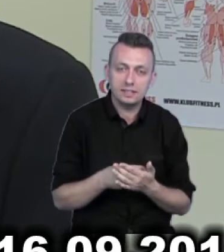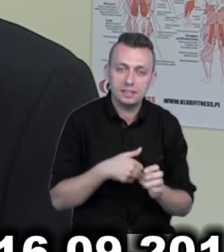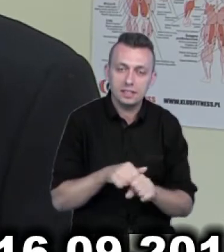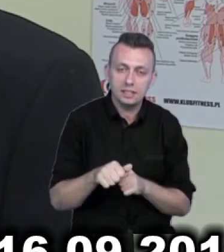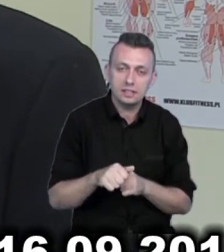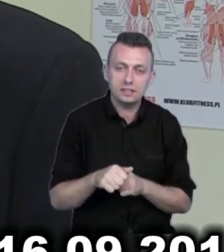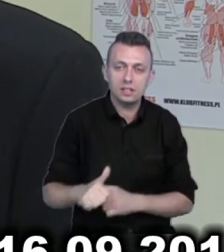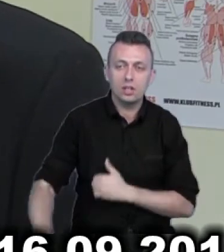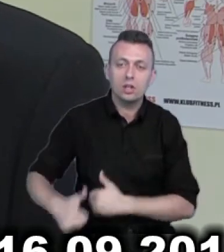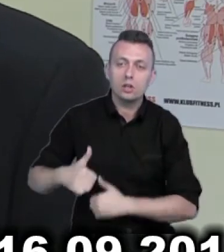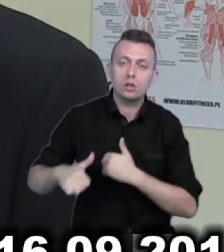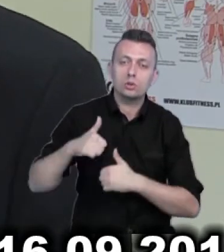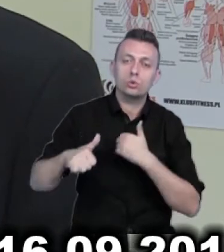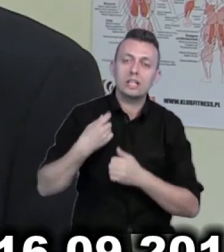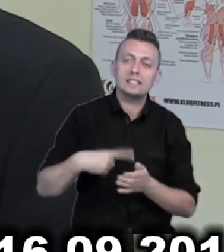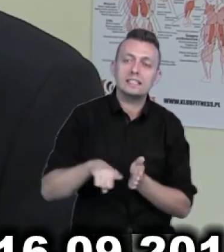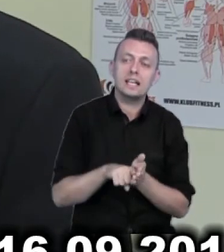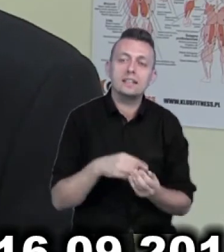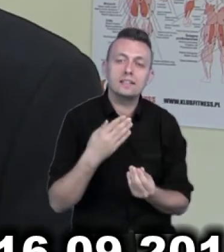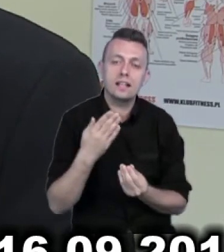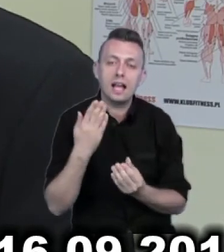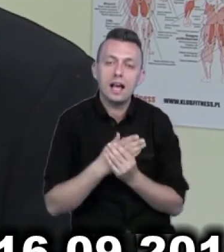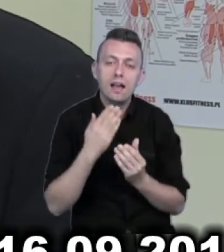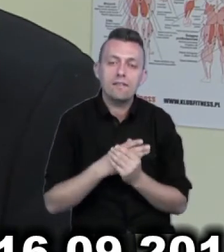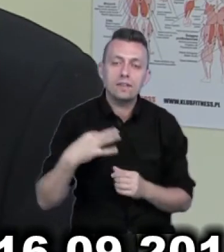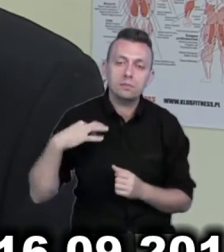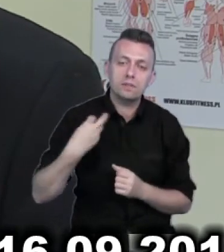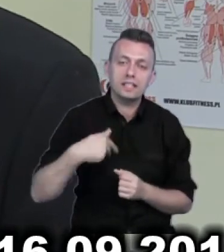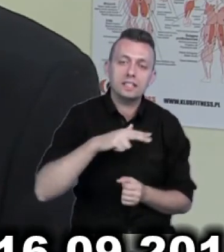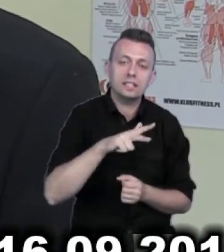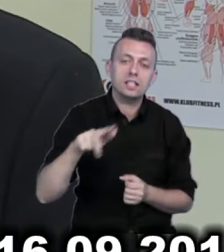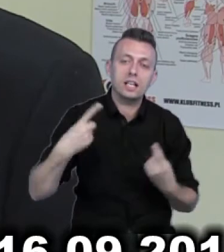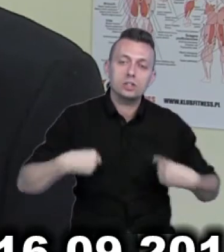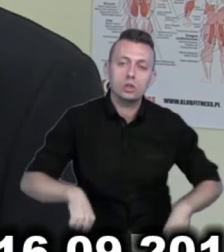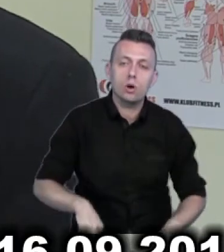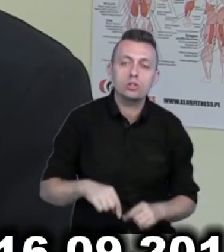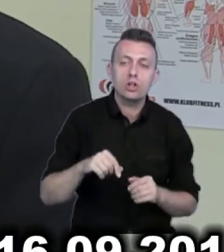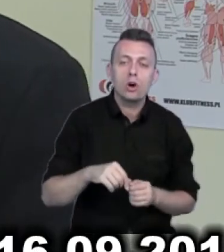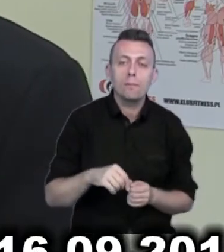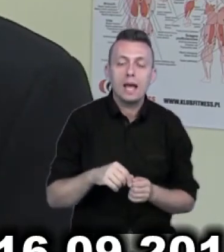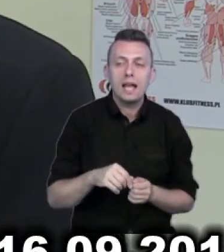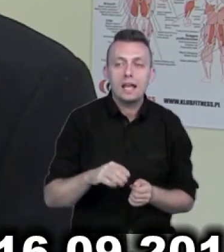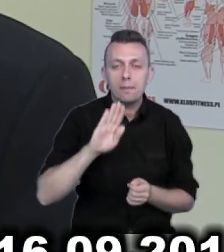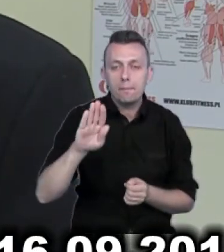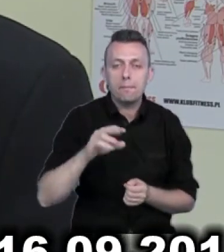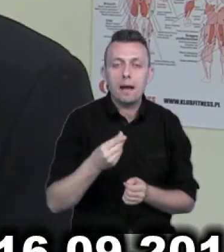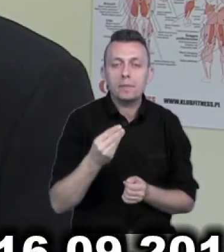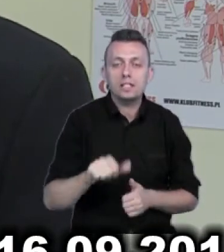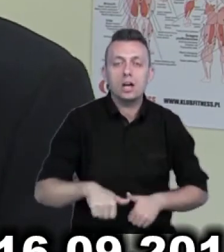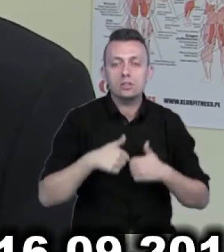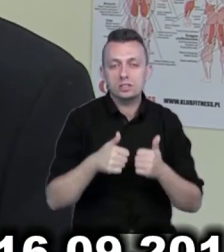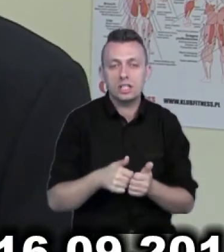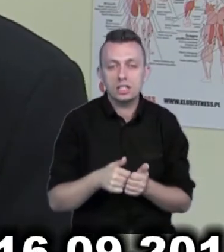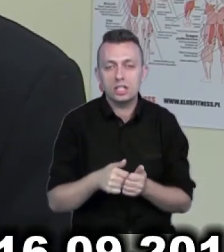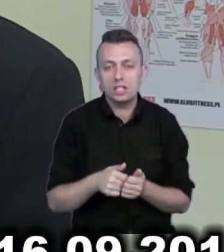konkurencja do firm prywatnych, ale nie każdego jest stać na ćwiczenie, jeżeli nie ma odpowiedniego zasobu środków